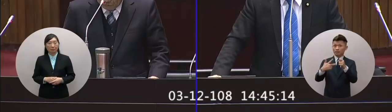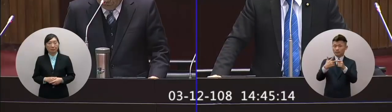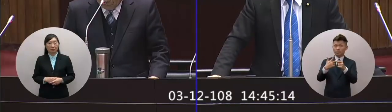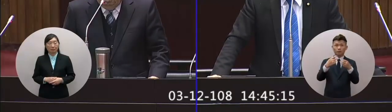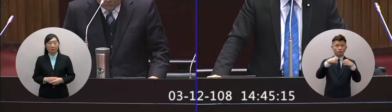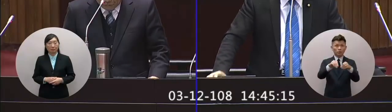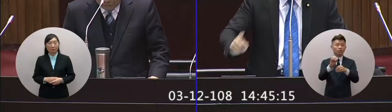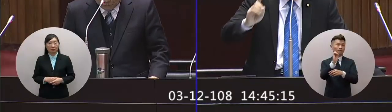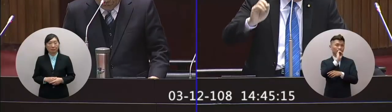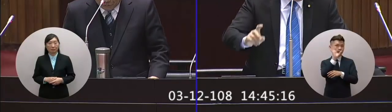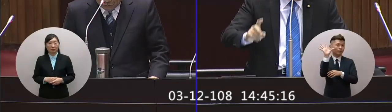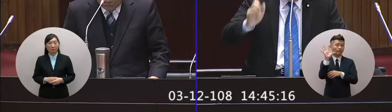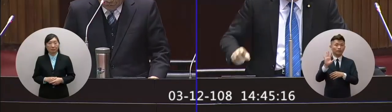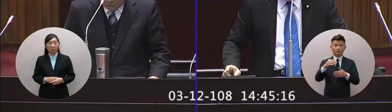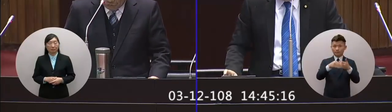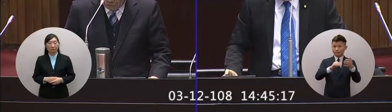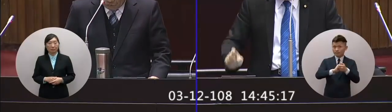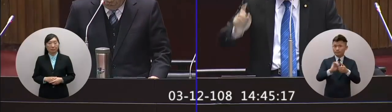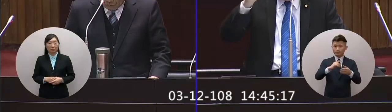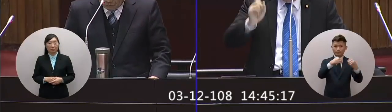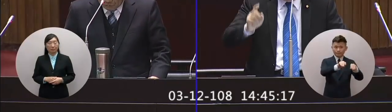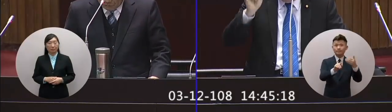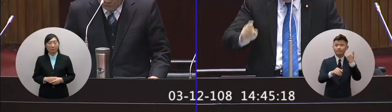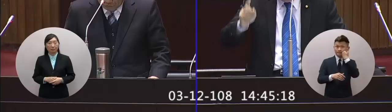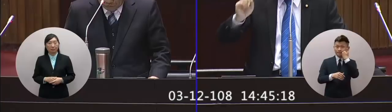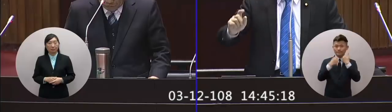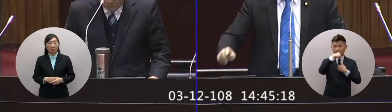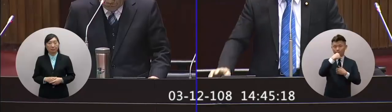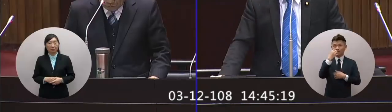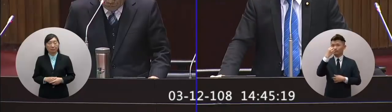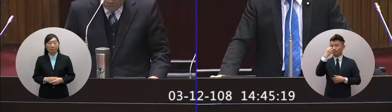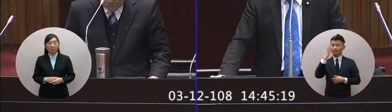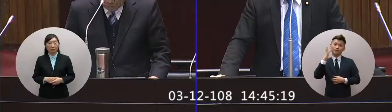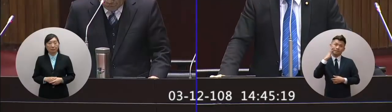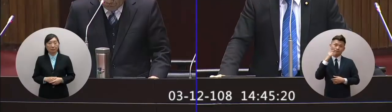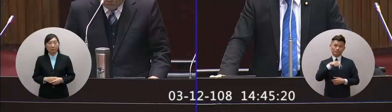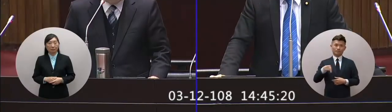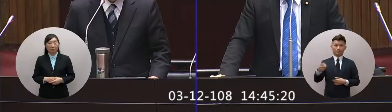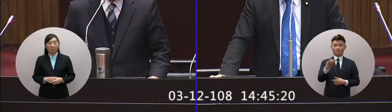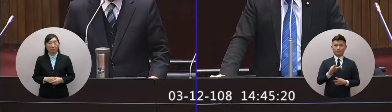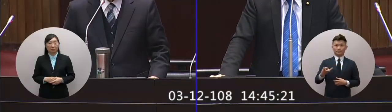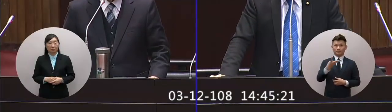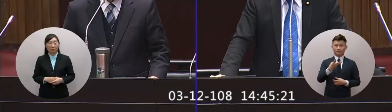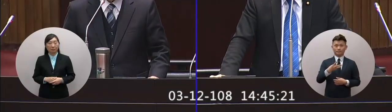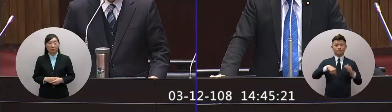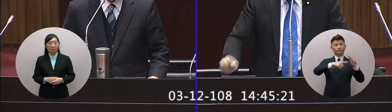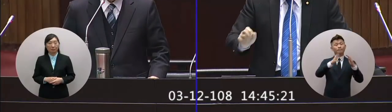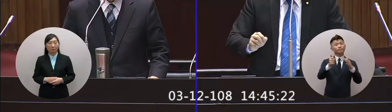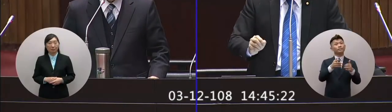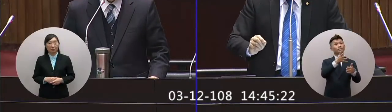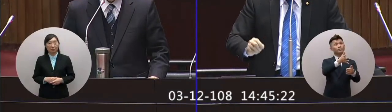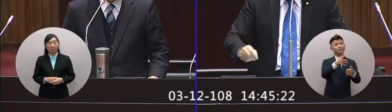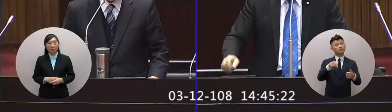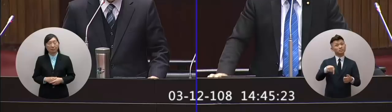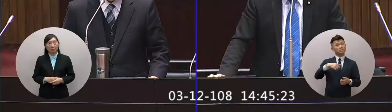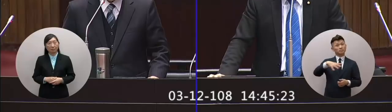别人了哈。但是他有一个规定是送给谁？他送给台湾、香港跟澳门啊。院长， 这敢